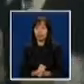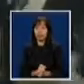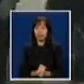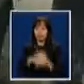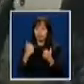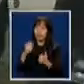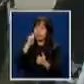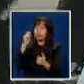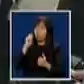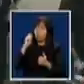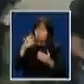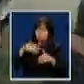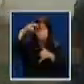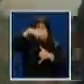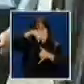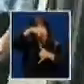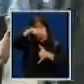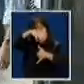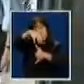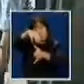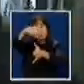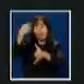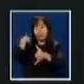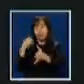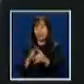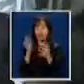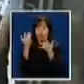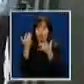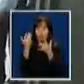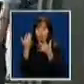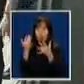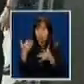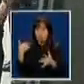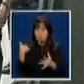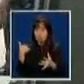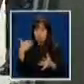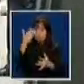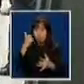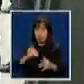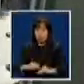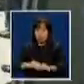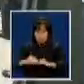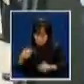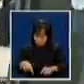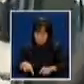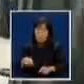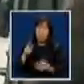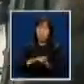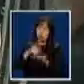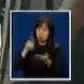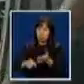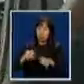ายกกลางสายฝนเลยนายกครับเดี๋ยวสักครู่ครับขออภัยฮะเขาต้องมีการฆ่าเชื้อตามขั้นตอนก่อนจะเข้า